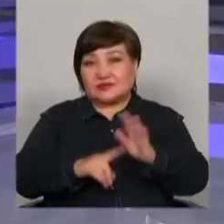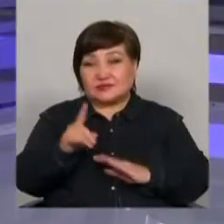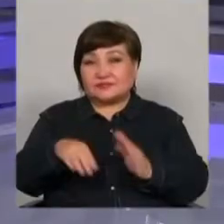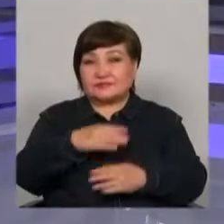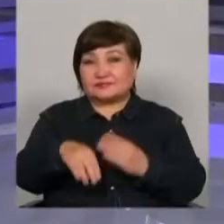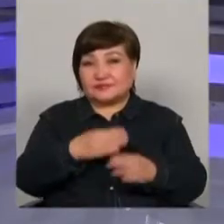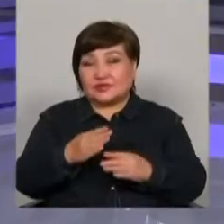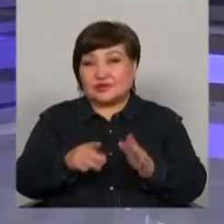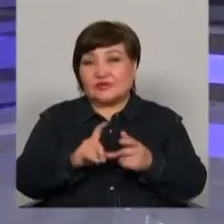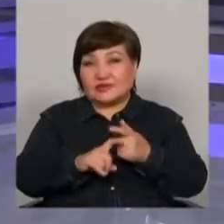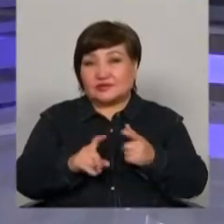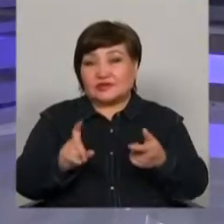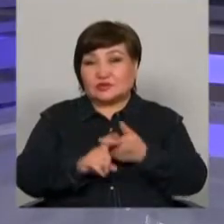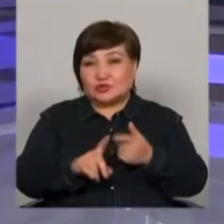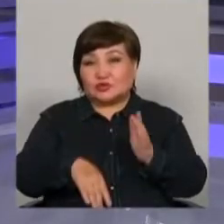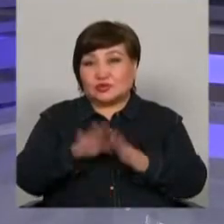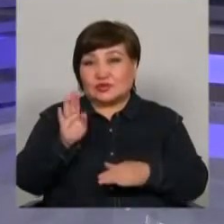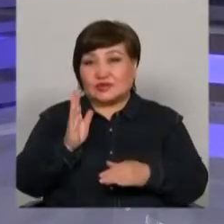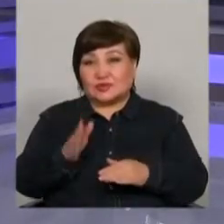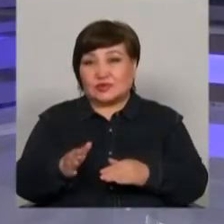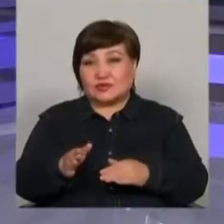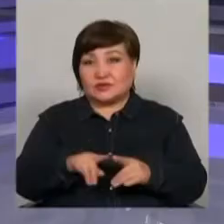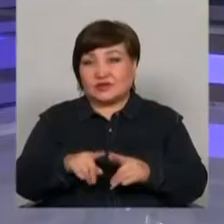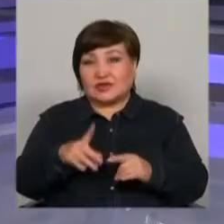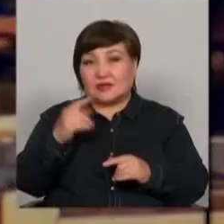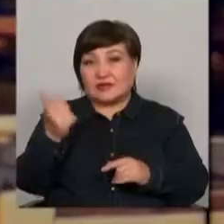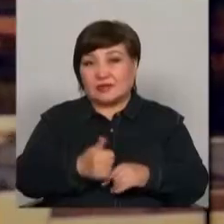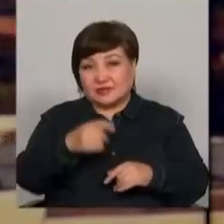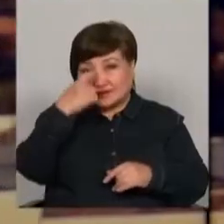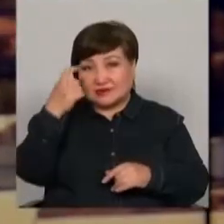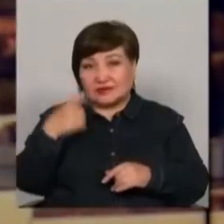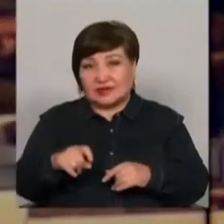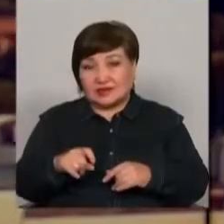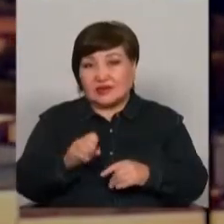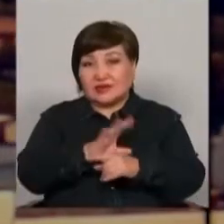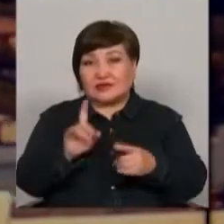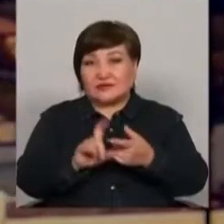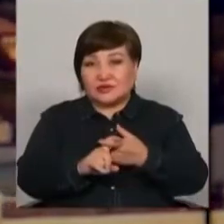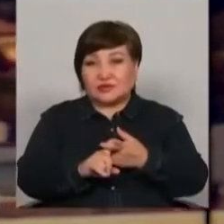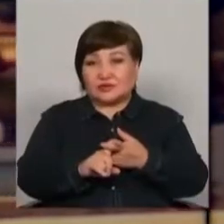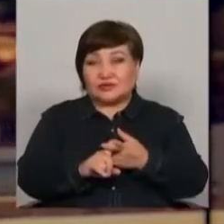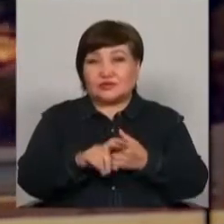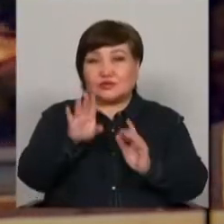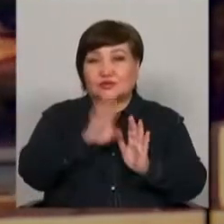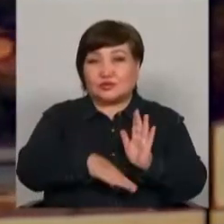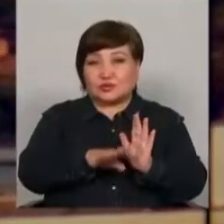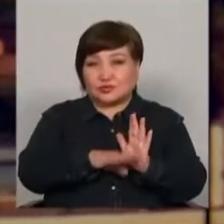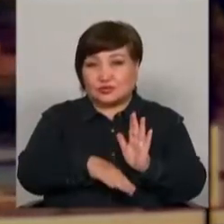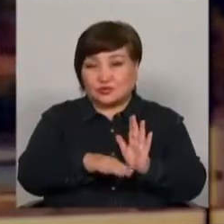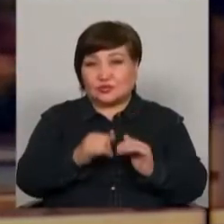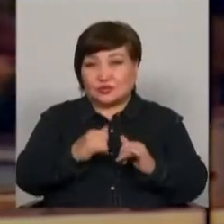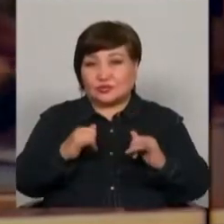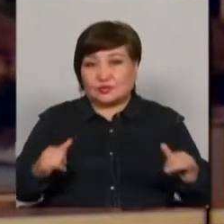Демек, сіздің ойыңызша, бәрібір осы аптап ыстықта коронавирустың өршуі болады деген пайым